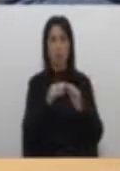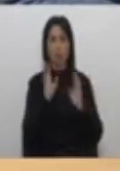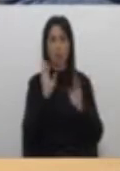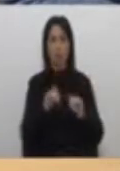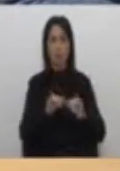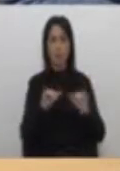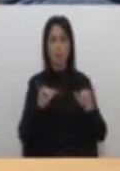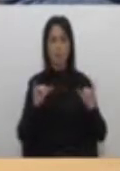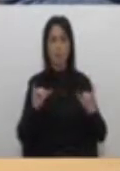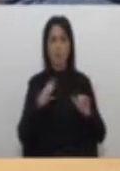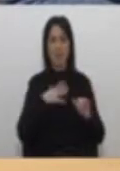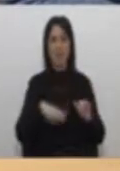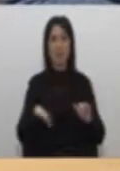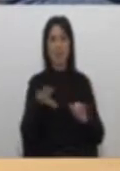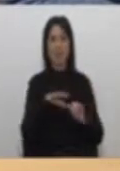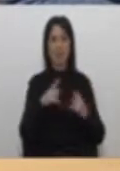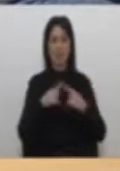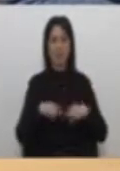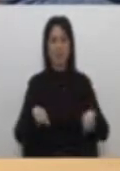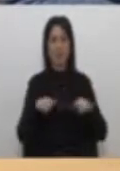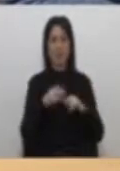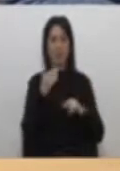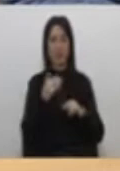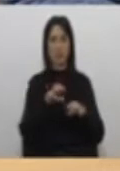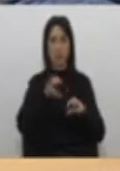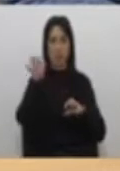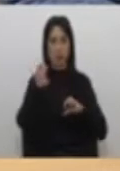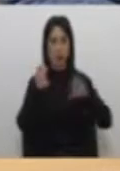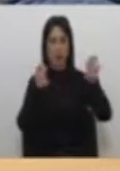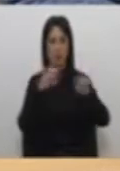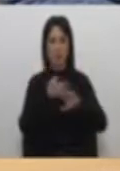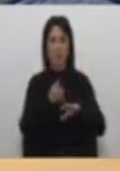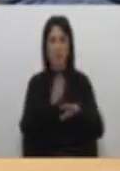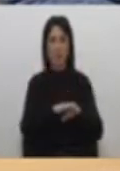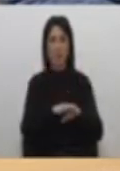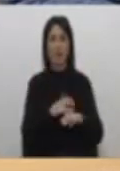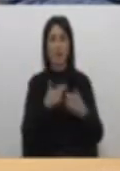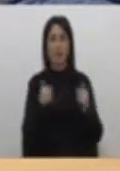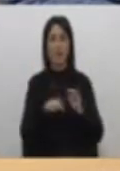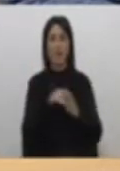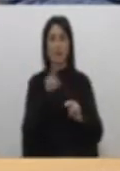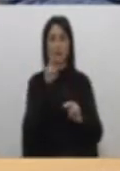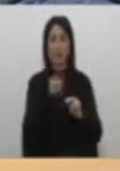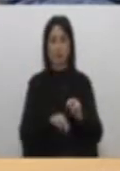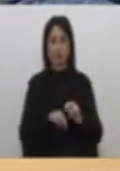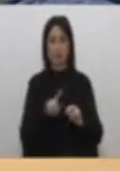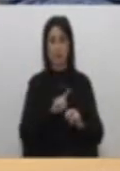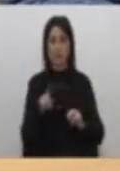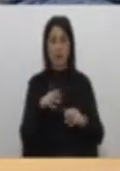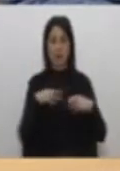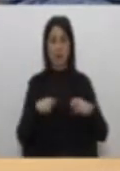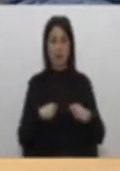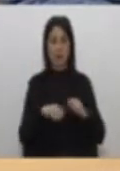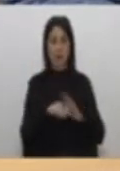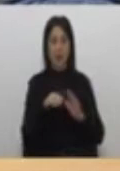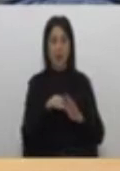ზრდის ქვეყანაში საზოგადოების პოლარიზებას და დაძაბულობას. დიახ, არჩევნები დასრულდა, მაგრამ სამწუხაროდ